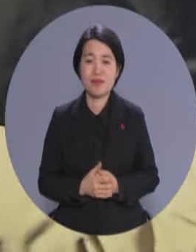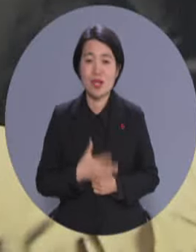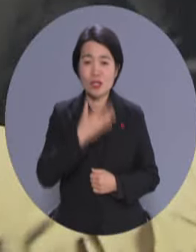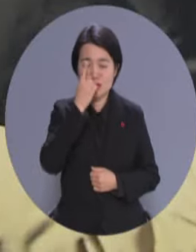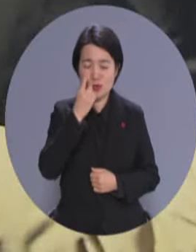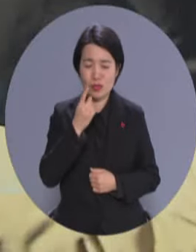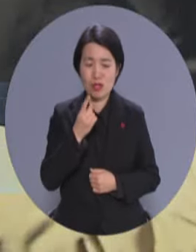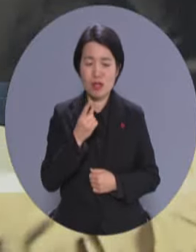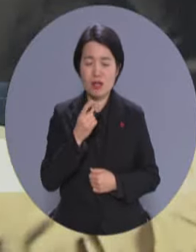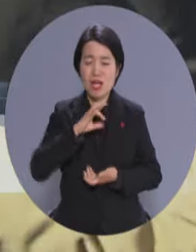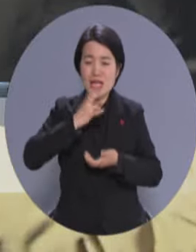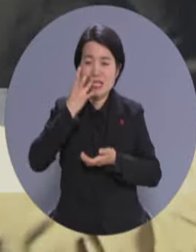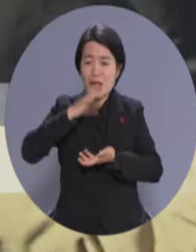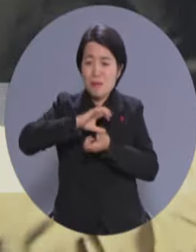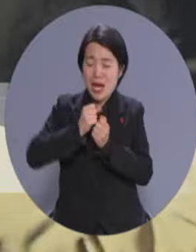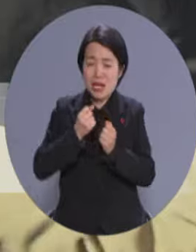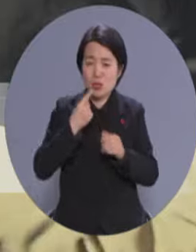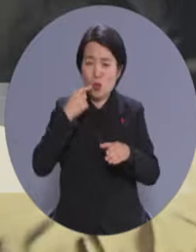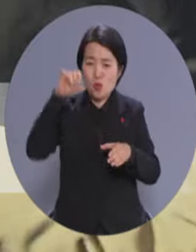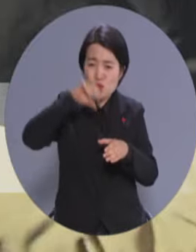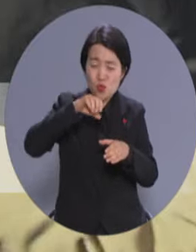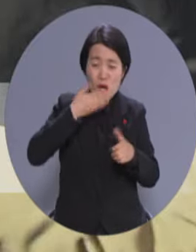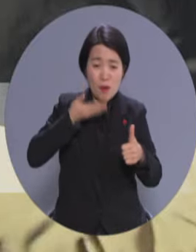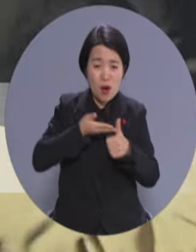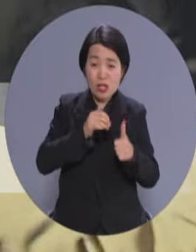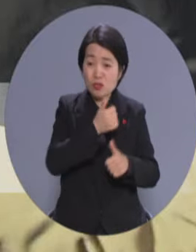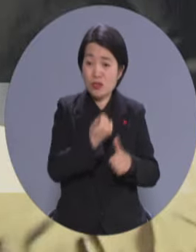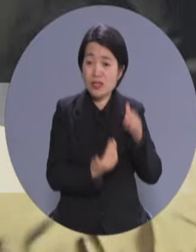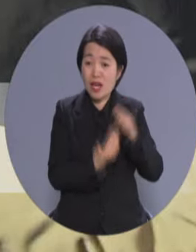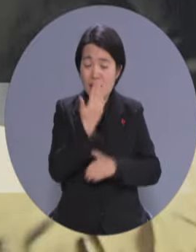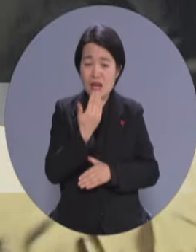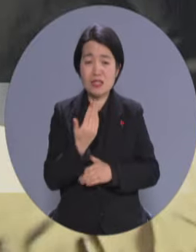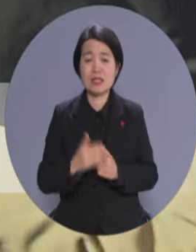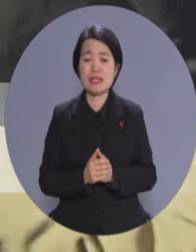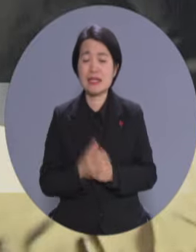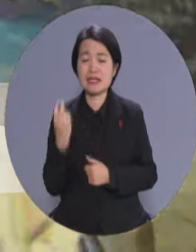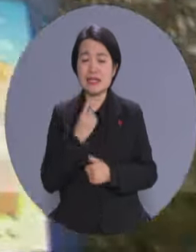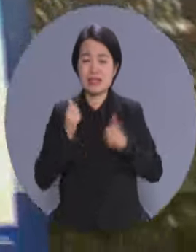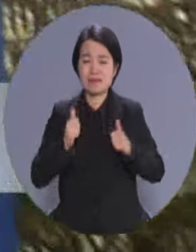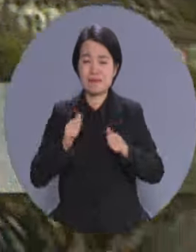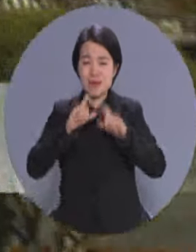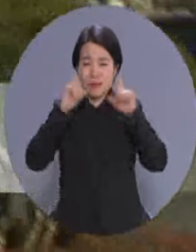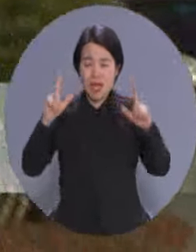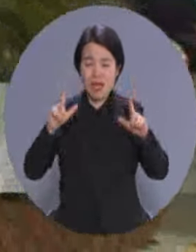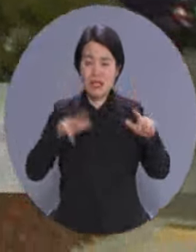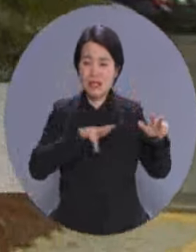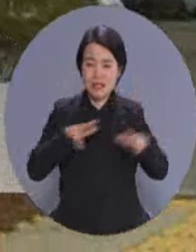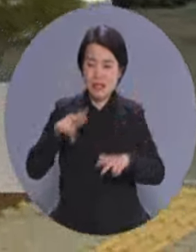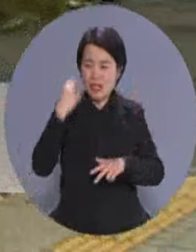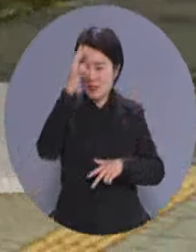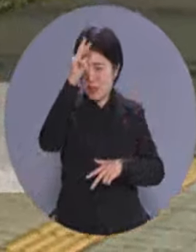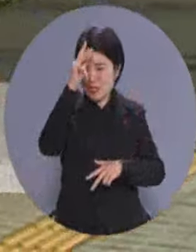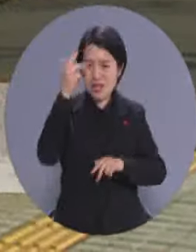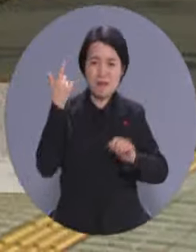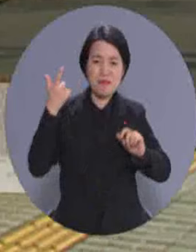순천 청산가리 막걸리 살인 사건에 대한 광주고법의 재심 개시 결정에 검찰이 즉시